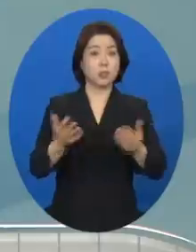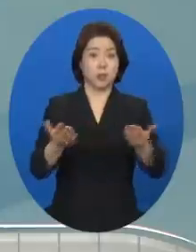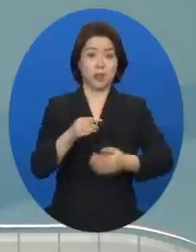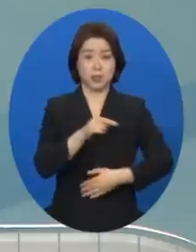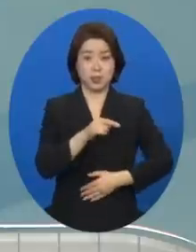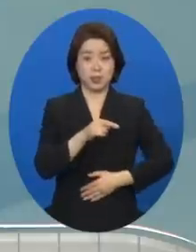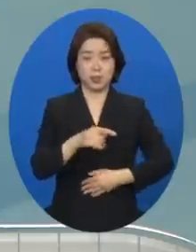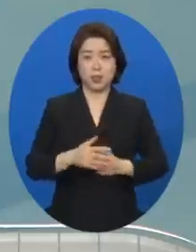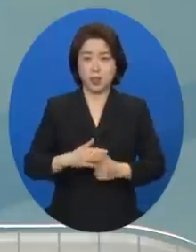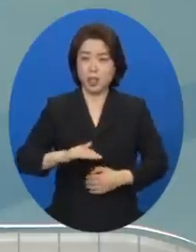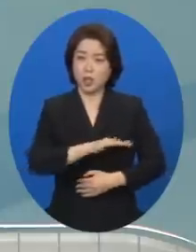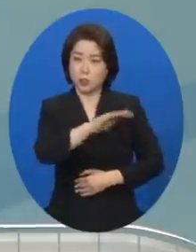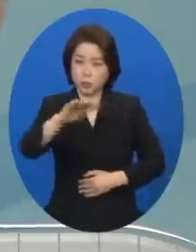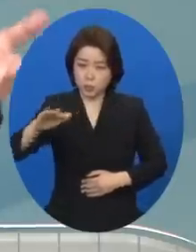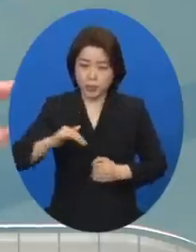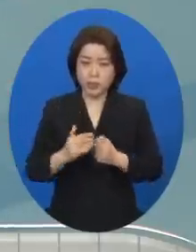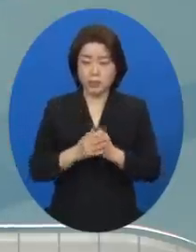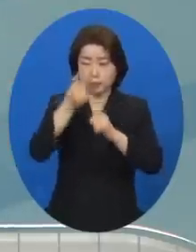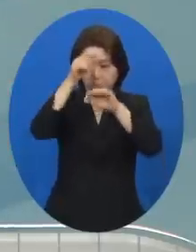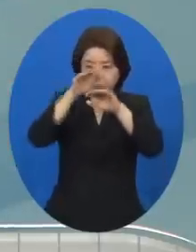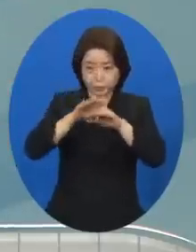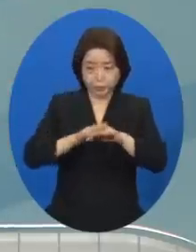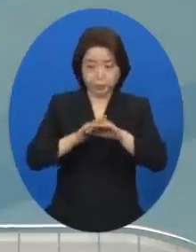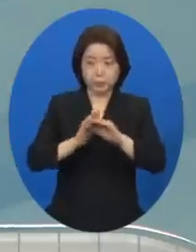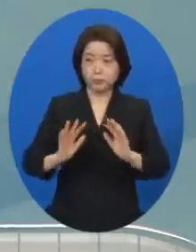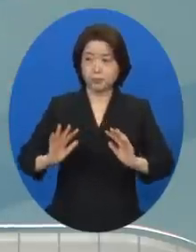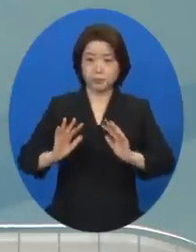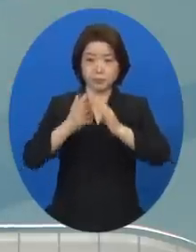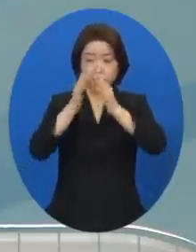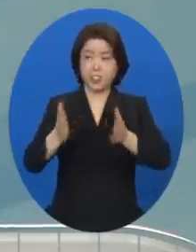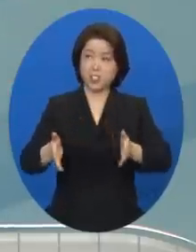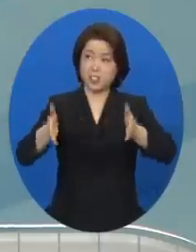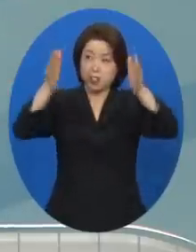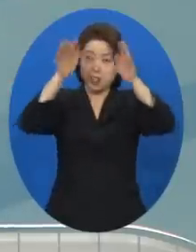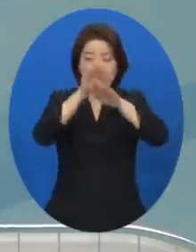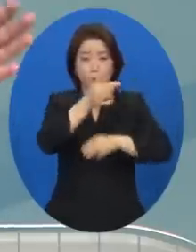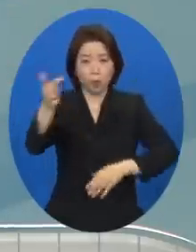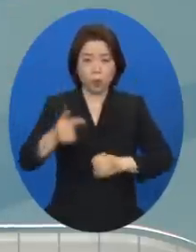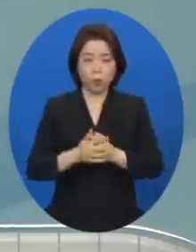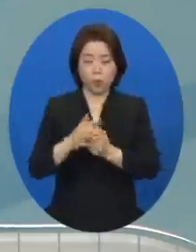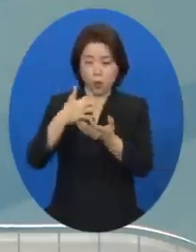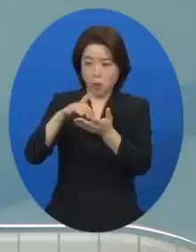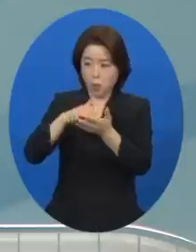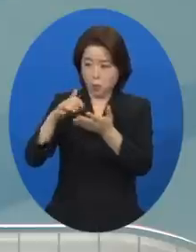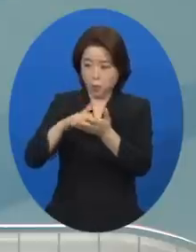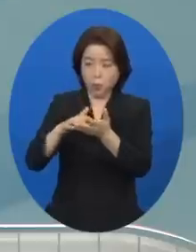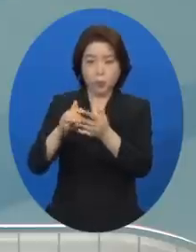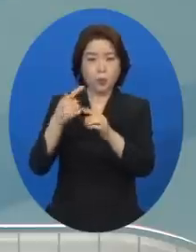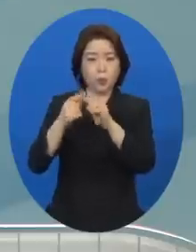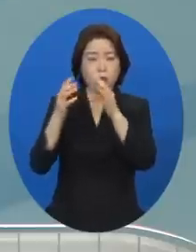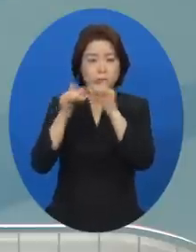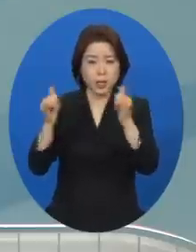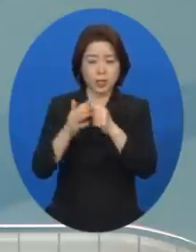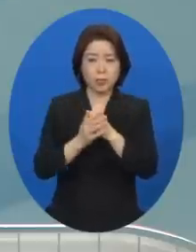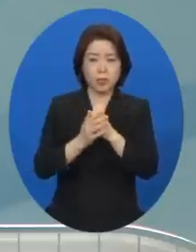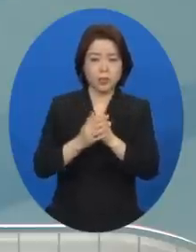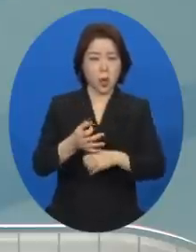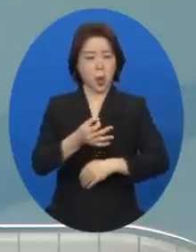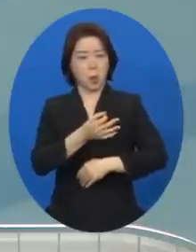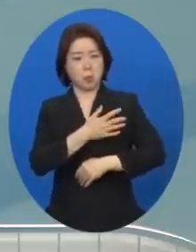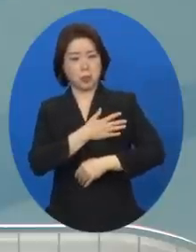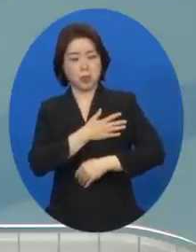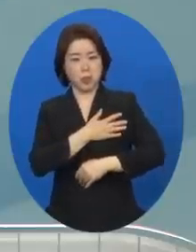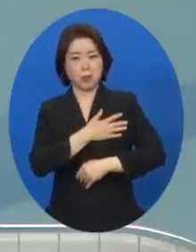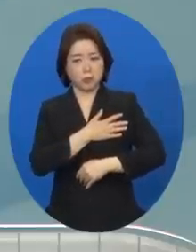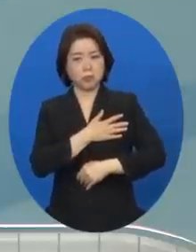우리는 예배당 건물이 크고 또 교인들이 다 부유 하면 부자 교회 라고 말하자